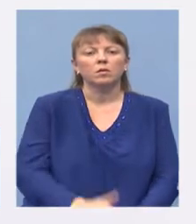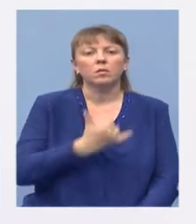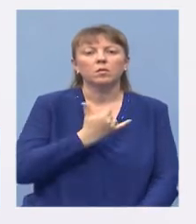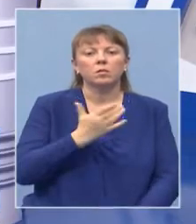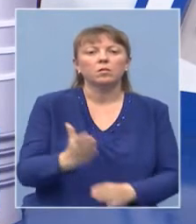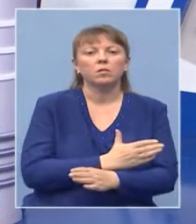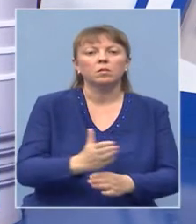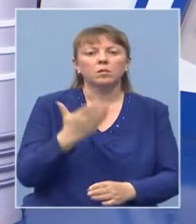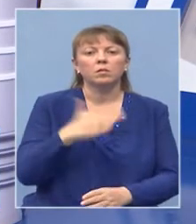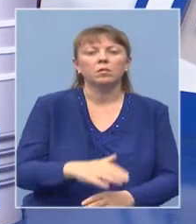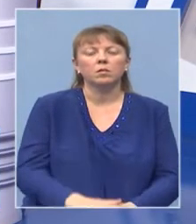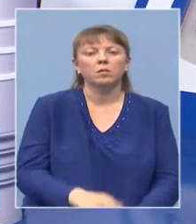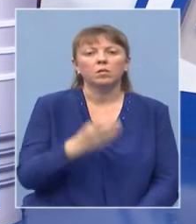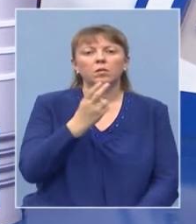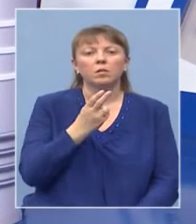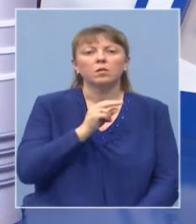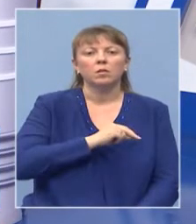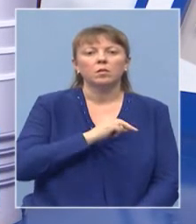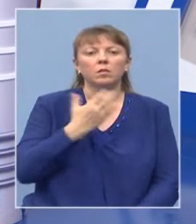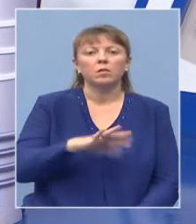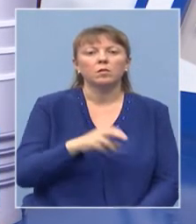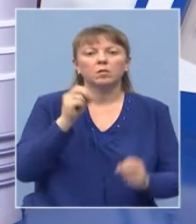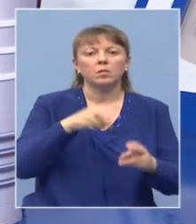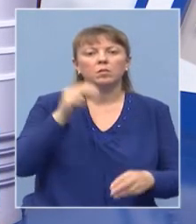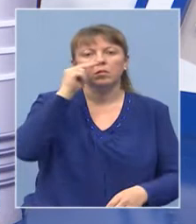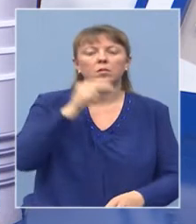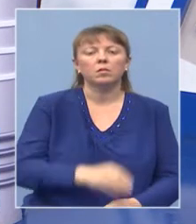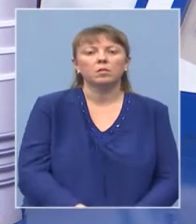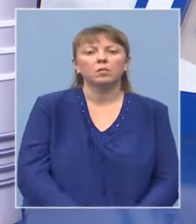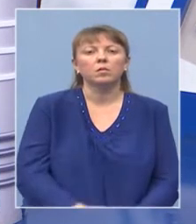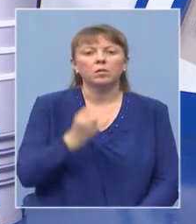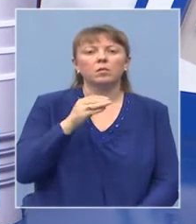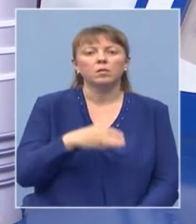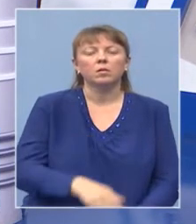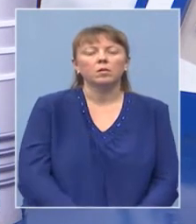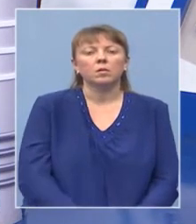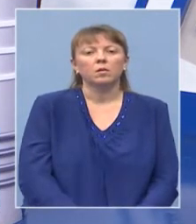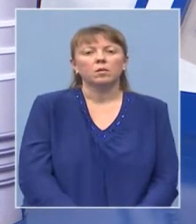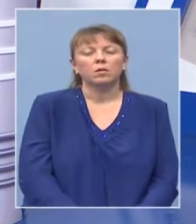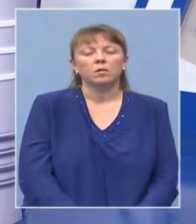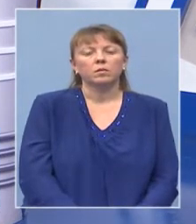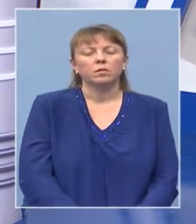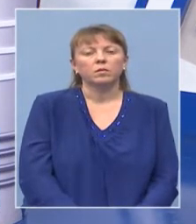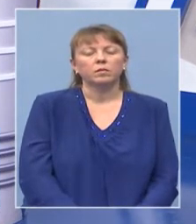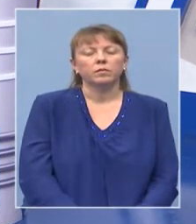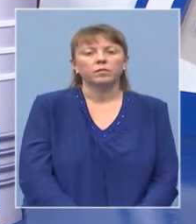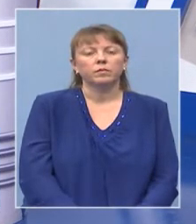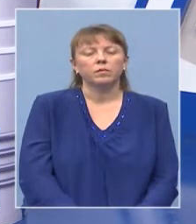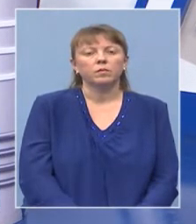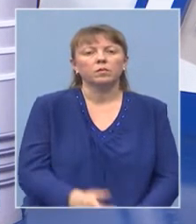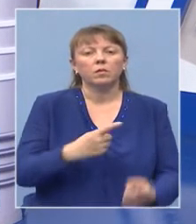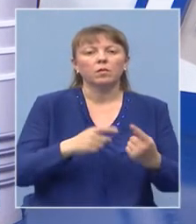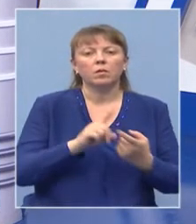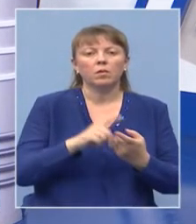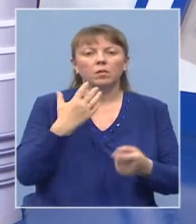работают 1-2 сотрудника, прошедшие специальное обучение и имеющие сертификаты. Также мы проводим с ними обратную